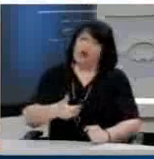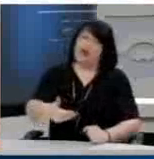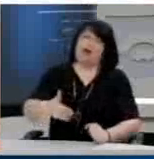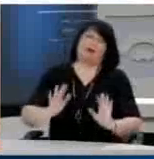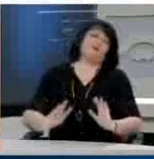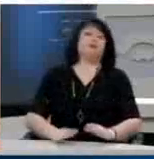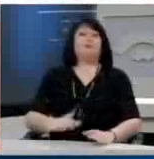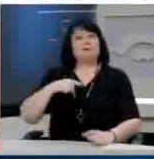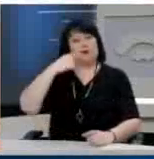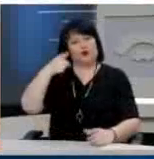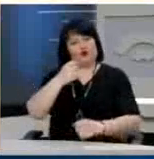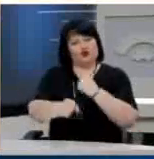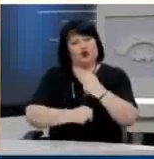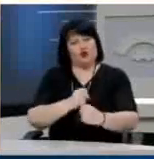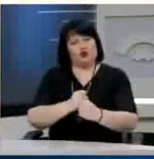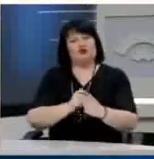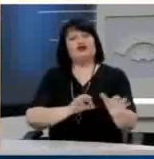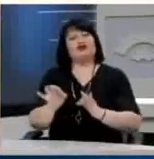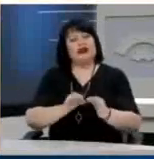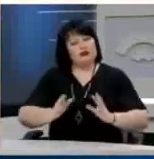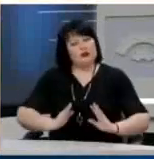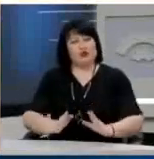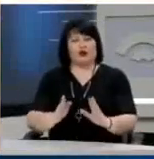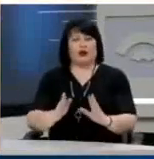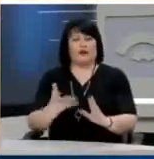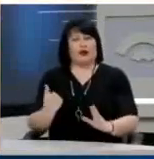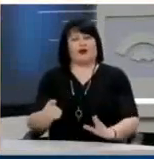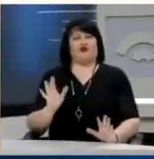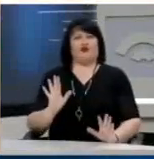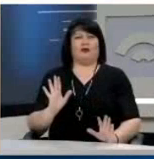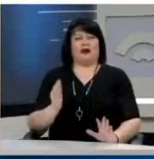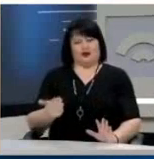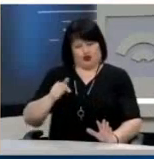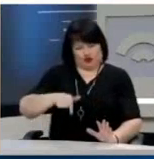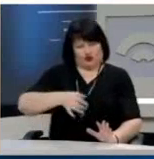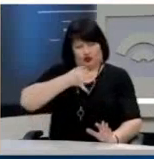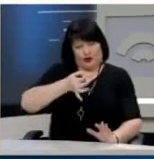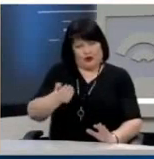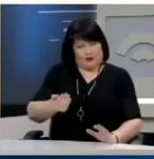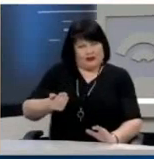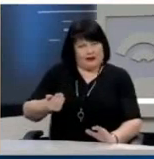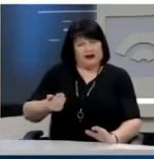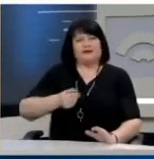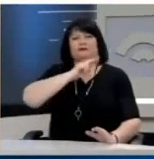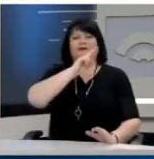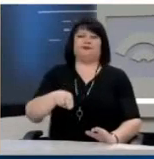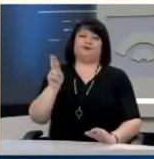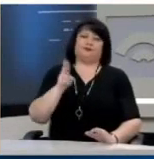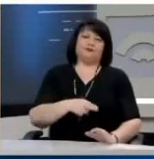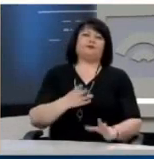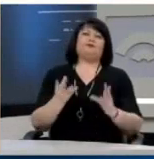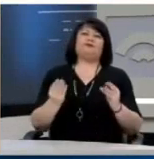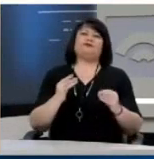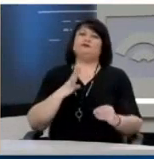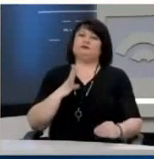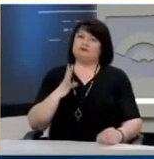χρονιά έχουμε σχέδιο και προχωράμε, προαναγγέλουμε την κατάργηση για τους